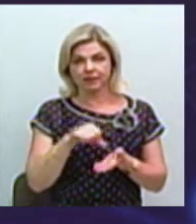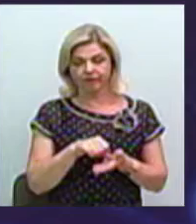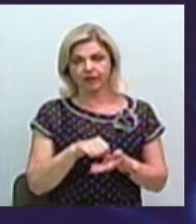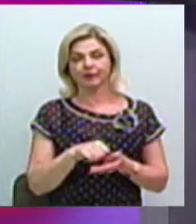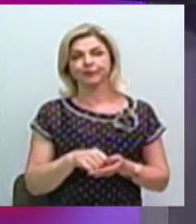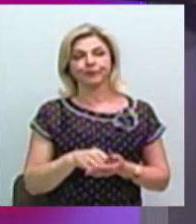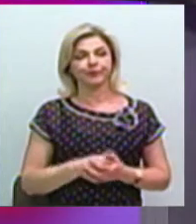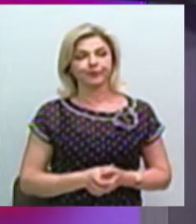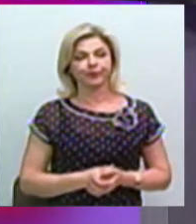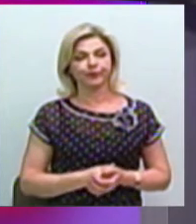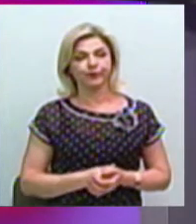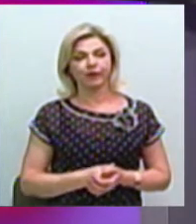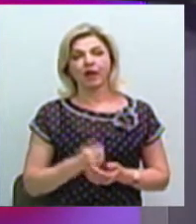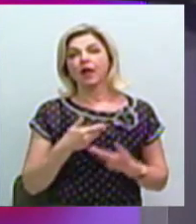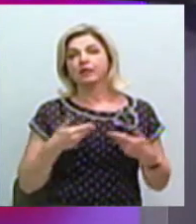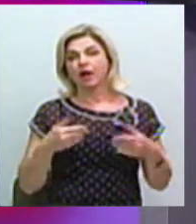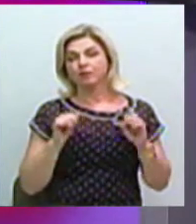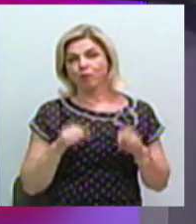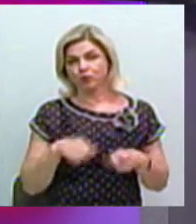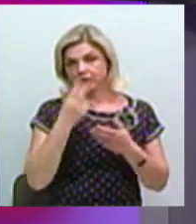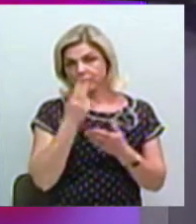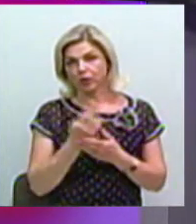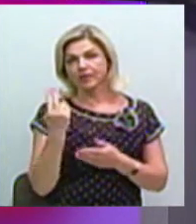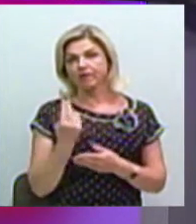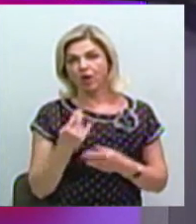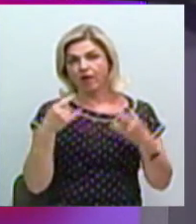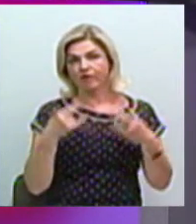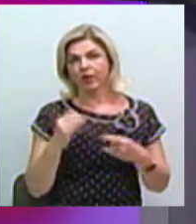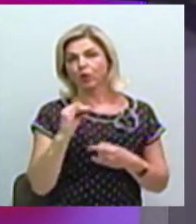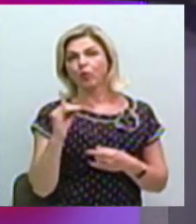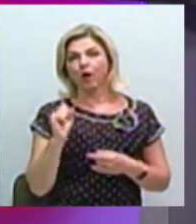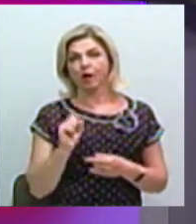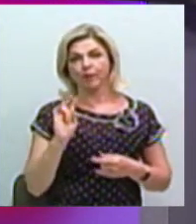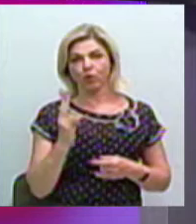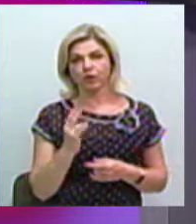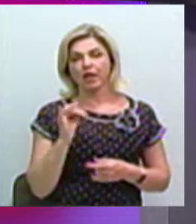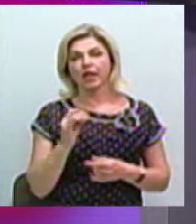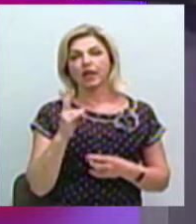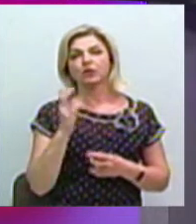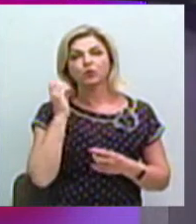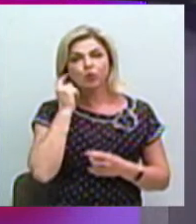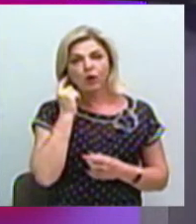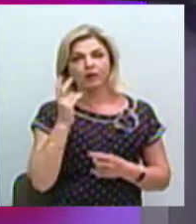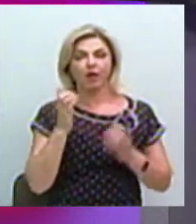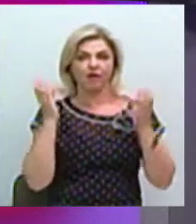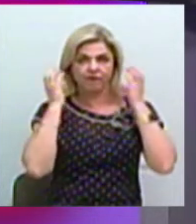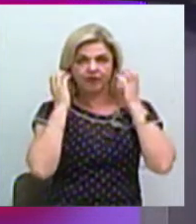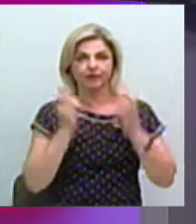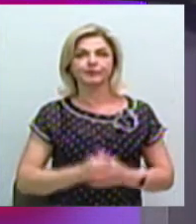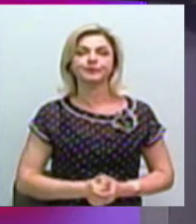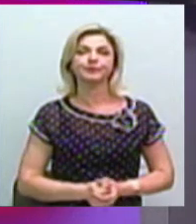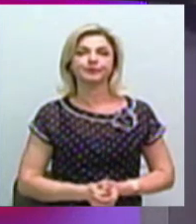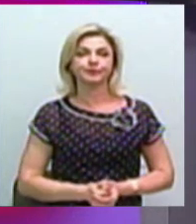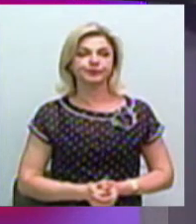Тетяно. Вітаю. Нас можна дивитися в цифровому ефірі UA Миколаїв на нашому сайті, а також слухати в ефірі Українського радіо